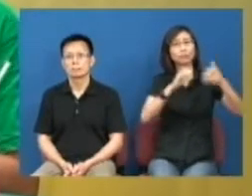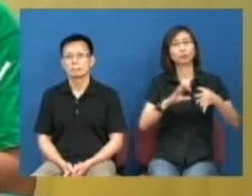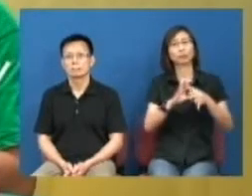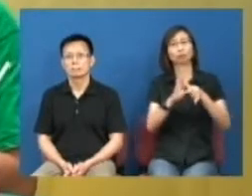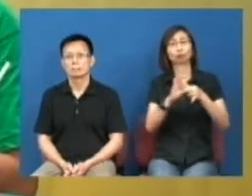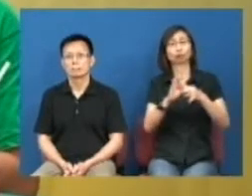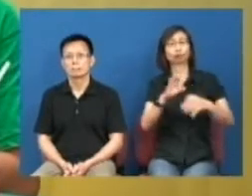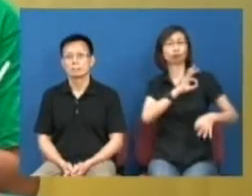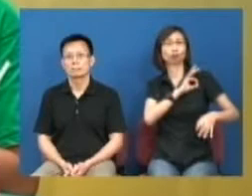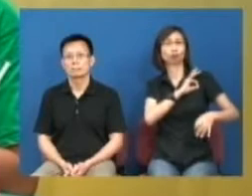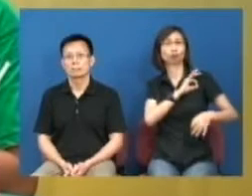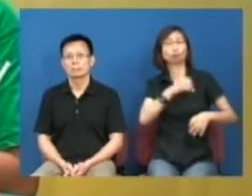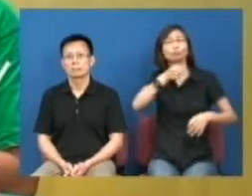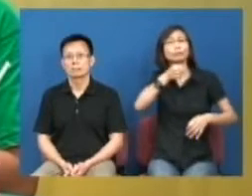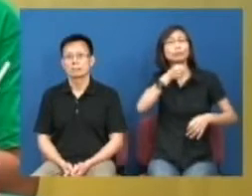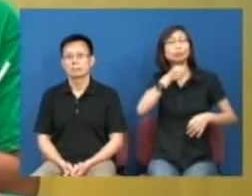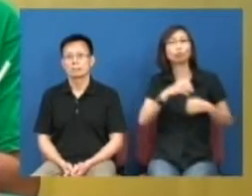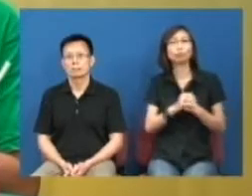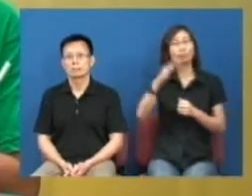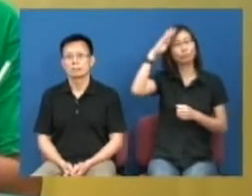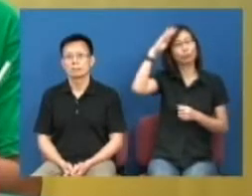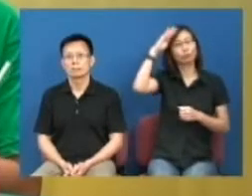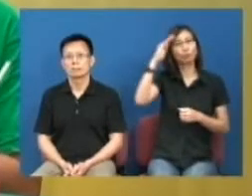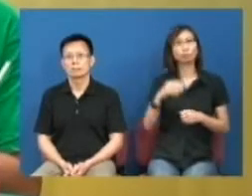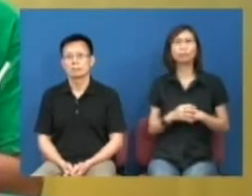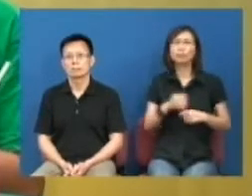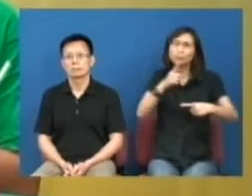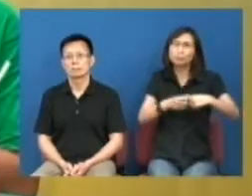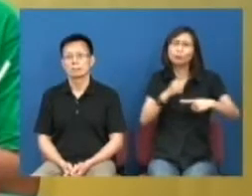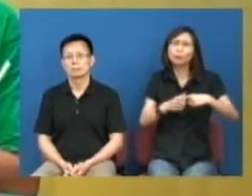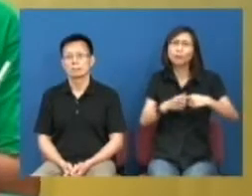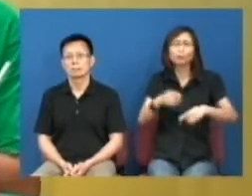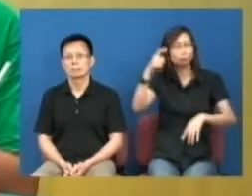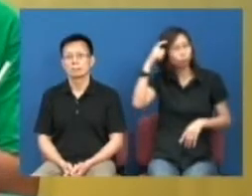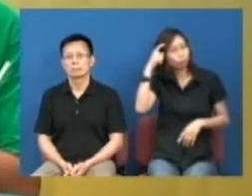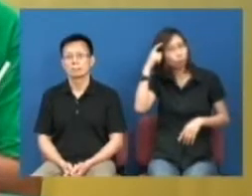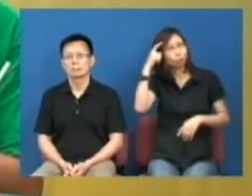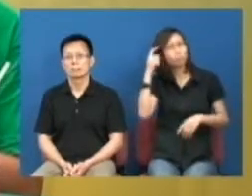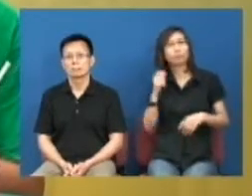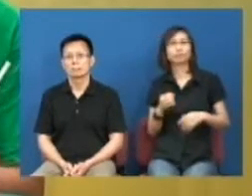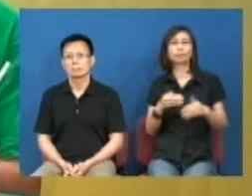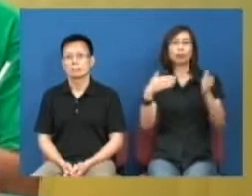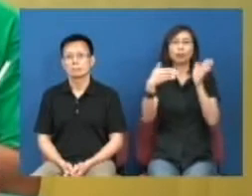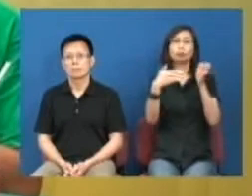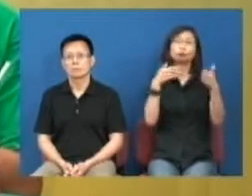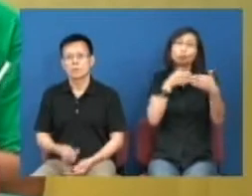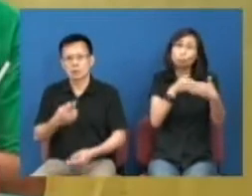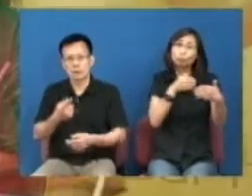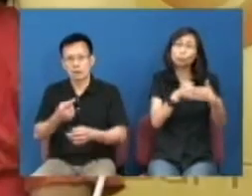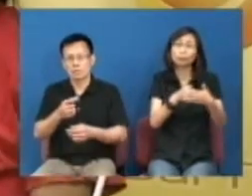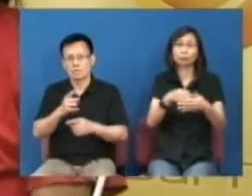儀都說到就是警方其實可能有意圖是阻止一些參與者入去維園參與。 這個就